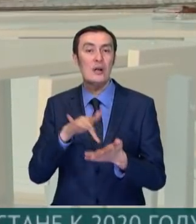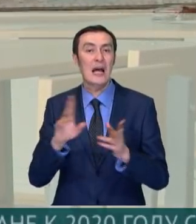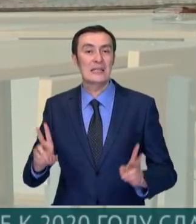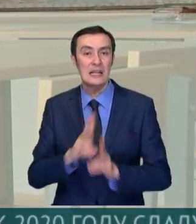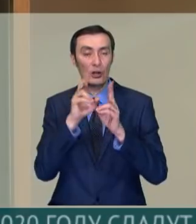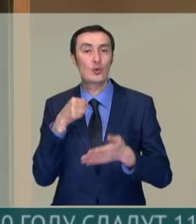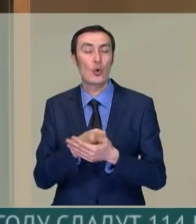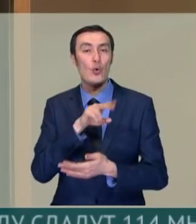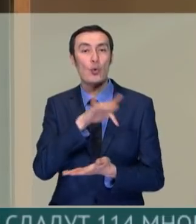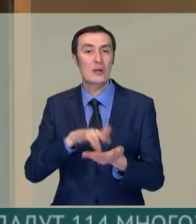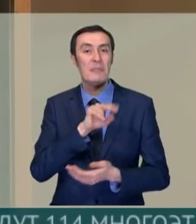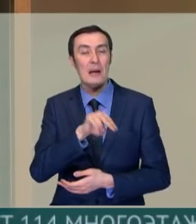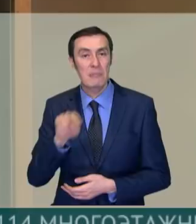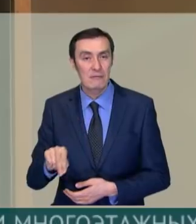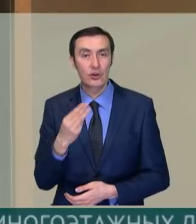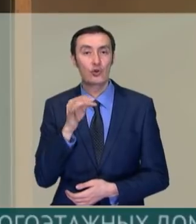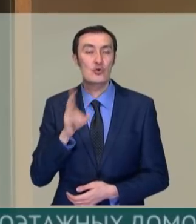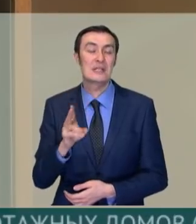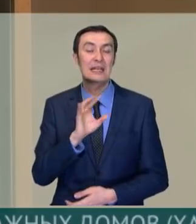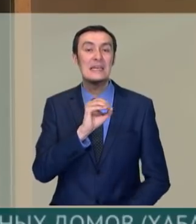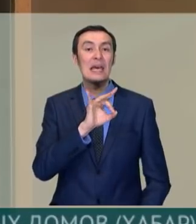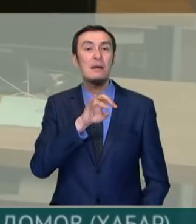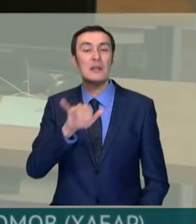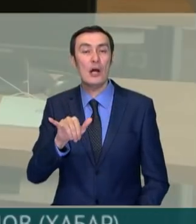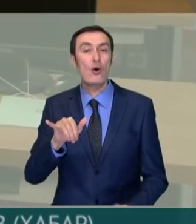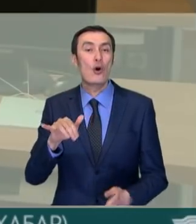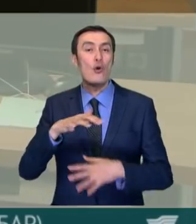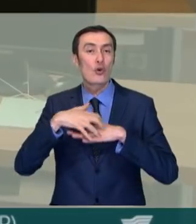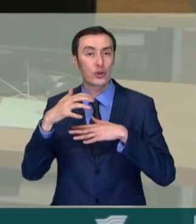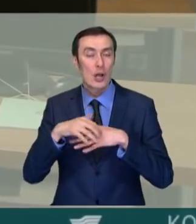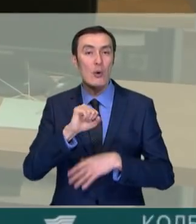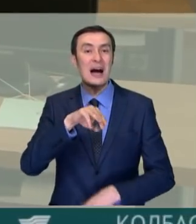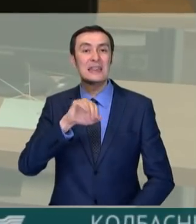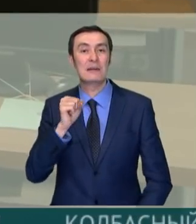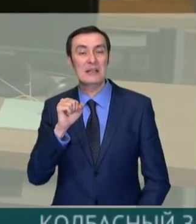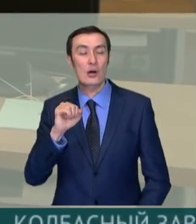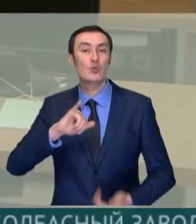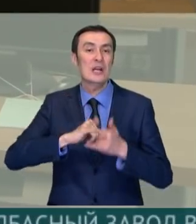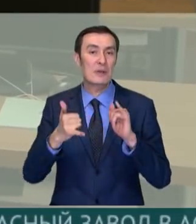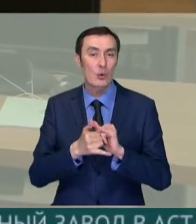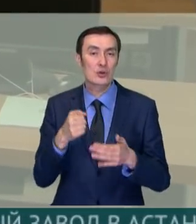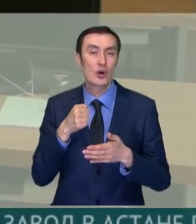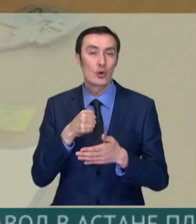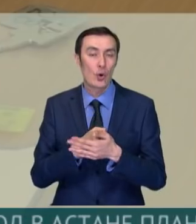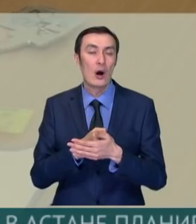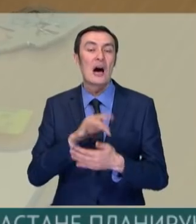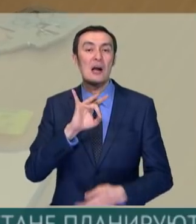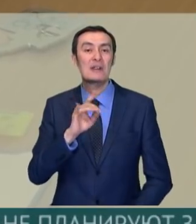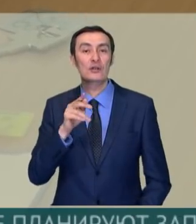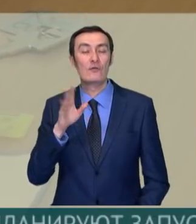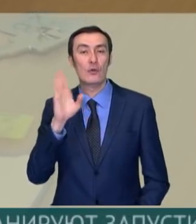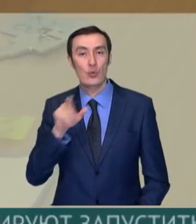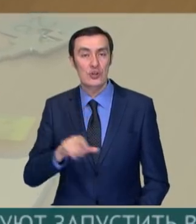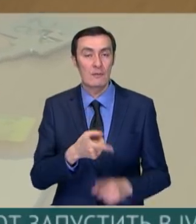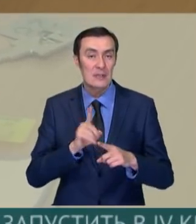до Петропавловска, Щучинска и Рейментау. От Кокшетау до Атбасара, от Усть-Каменогорска до Рахмановских ключей. На